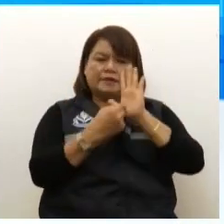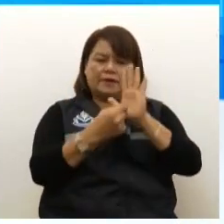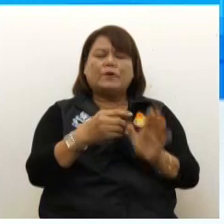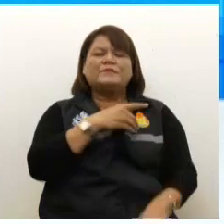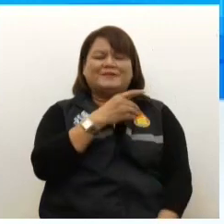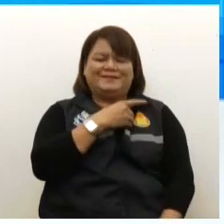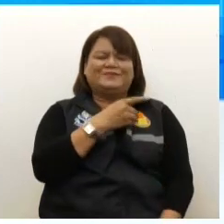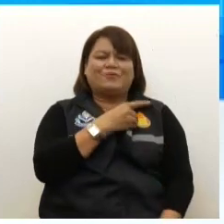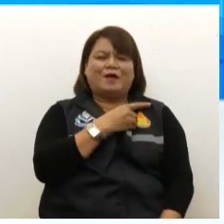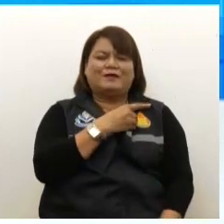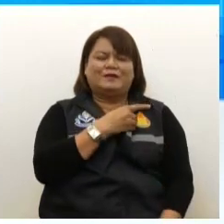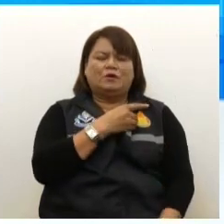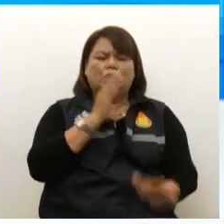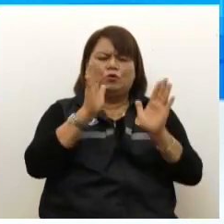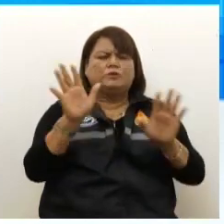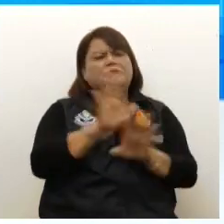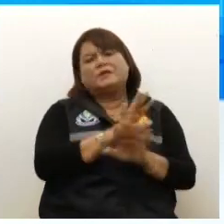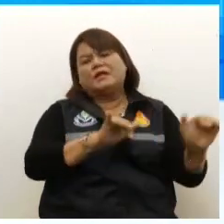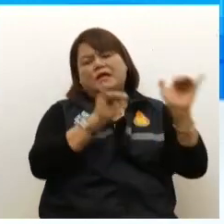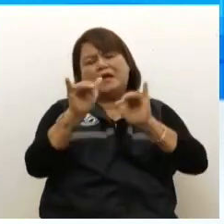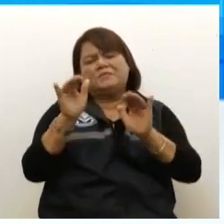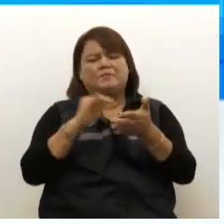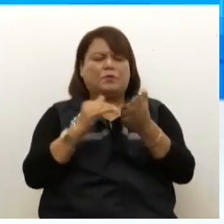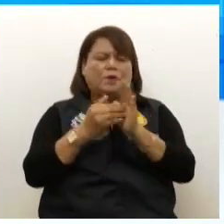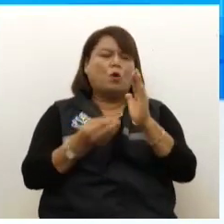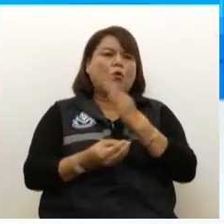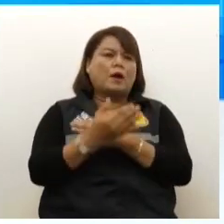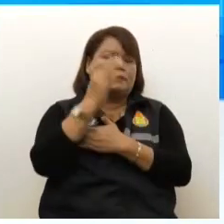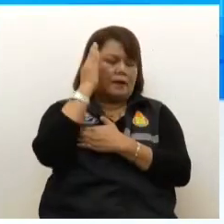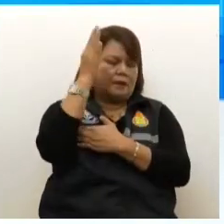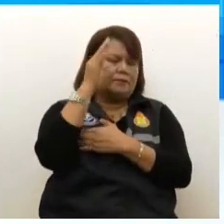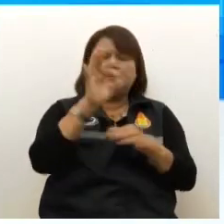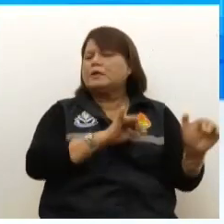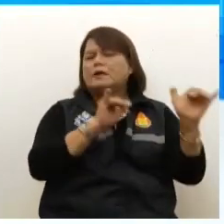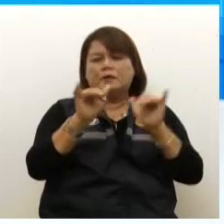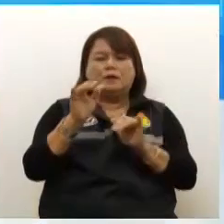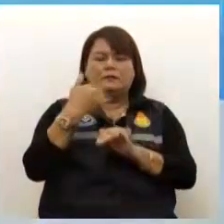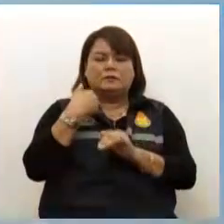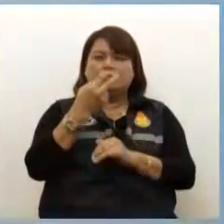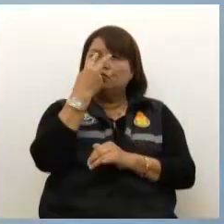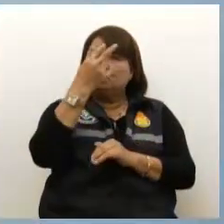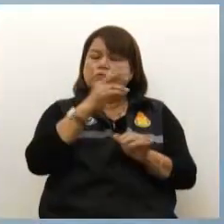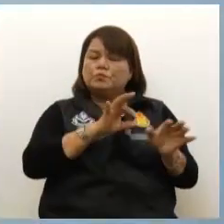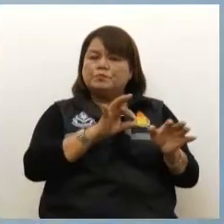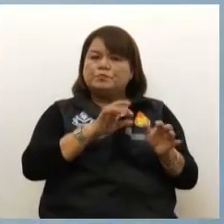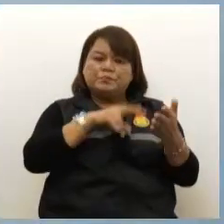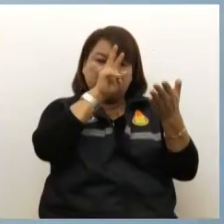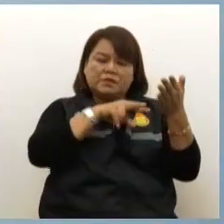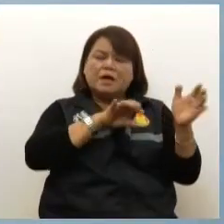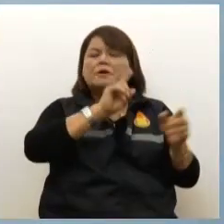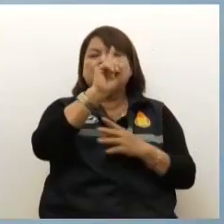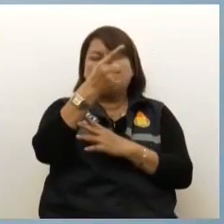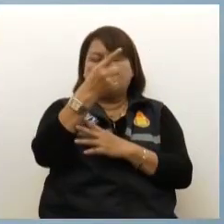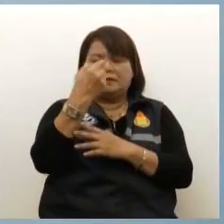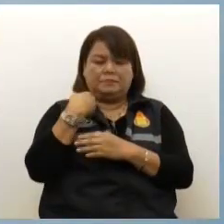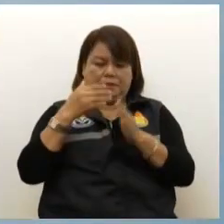ยท่านที่ไม่ได้ย้ายก็ไม่ได้หมายความว่าโอกาสหน้าท่านจะไม่ได้รับการพิจารณาในการย้ายครั้งนี้อาจจะมีเพียงคนหนึ่งได้มี